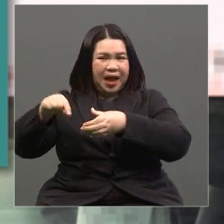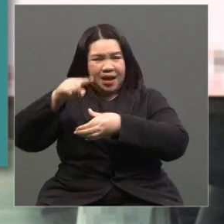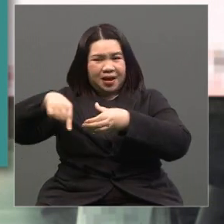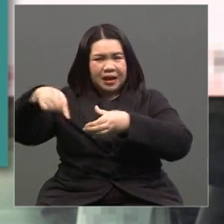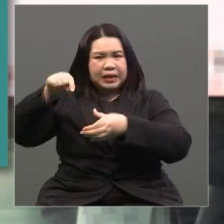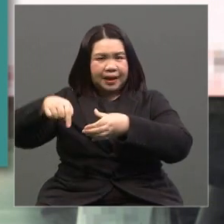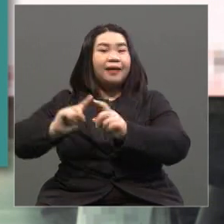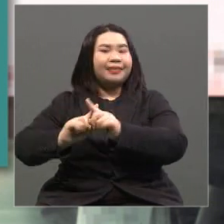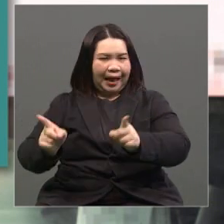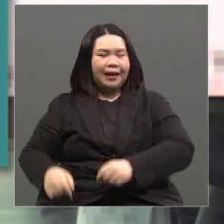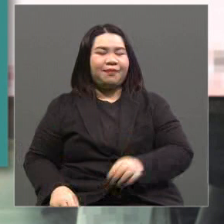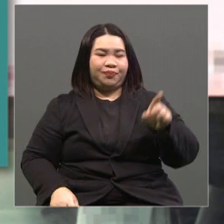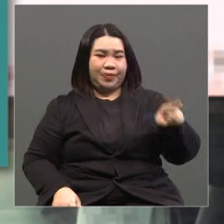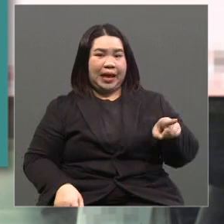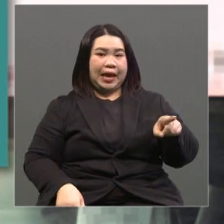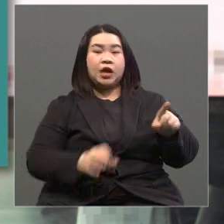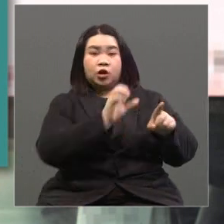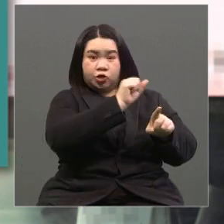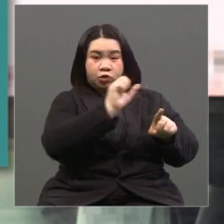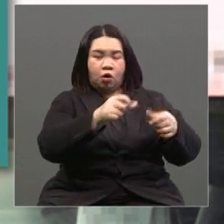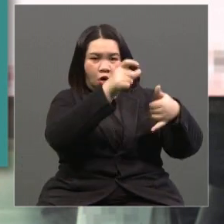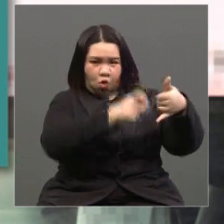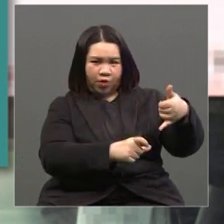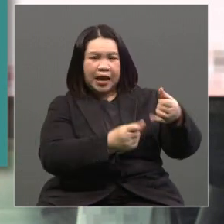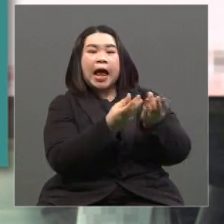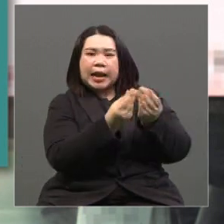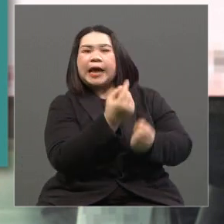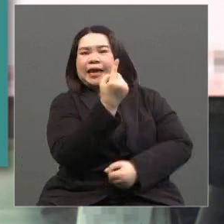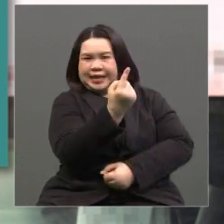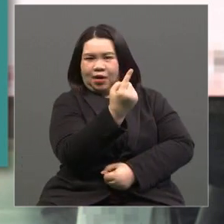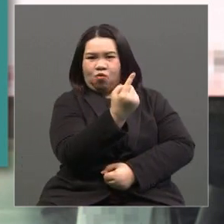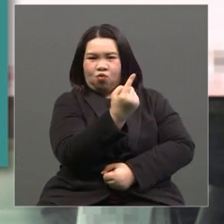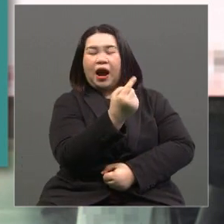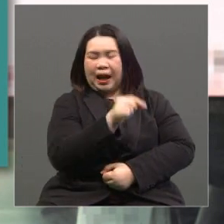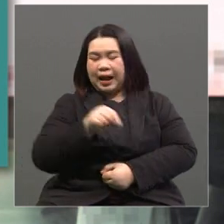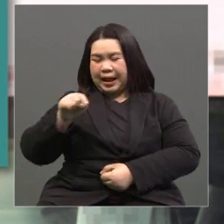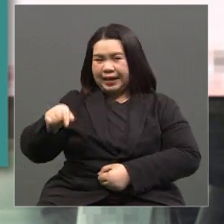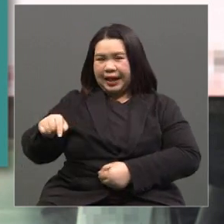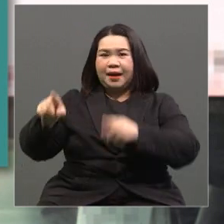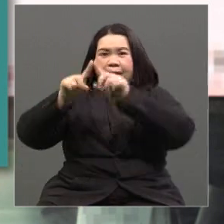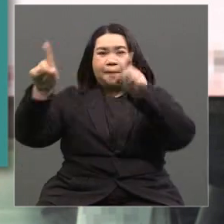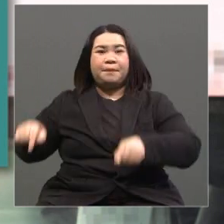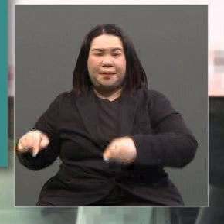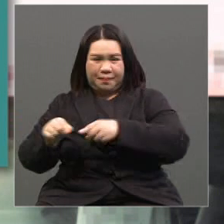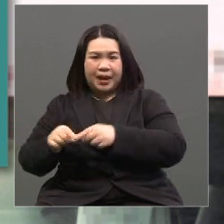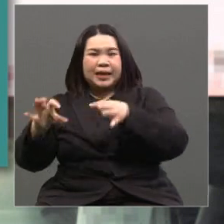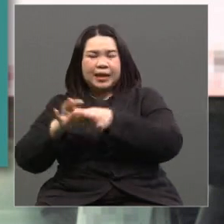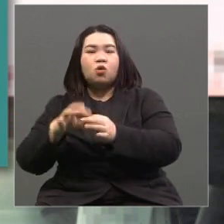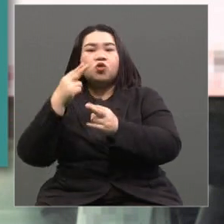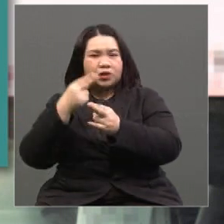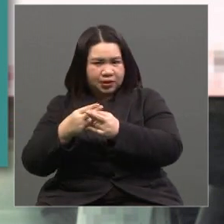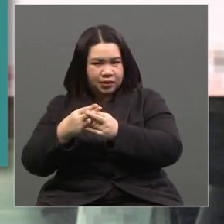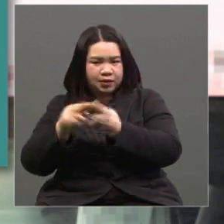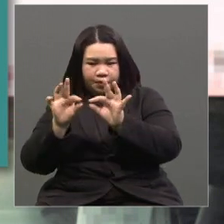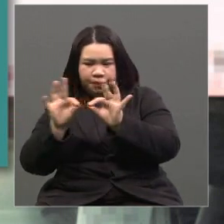มันต่างจากใบเลือกเขตเมื่อสักครู่ซึ่งเมื่อวานนี้ทางคุณแสวงบุญมีเลขากกตเนี่ยก็ได้ออกมาบอกแล้วว่ามัน